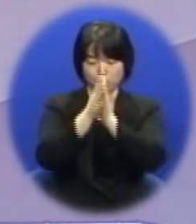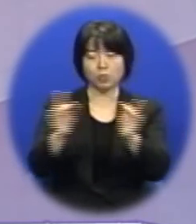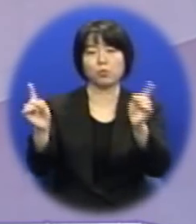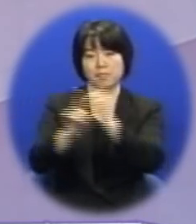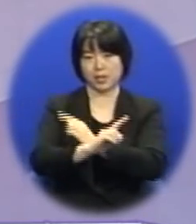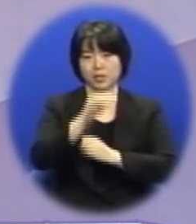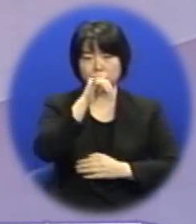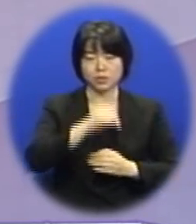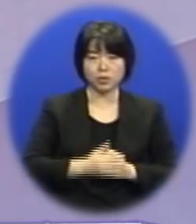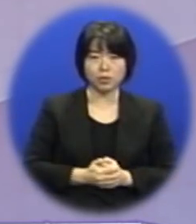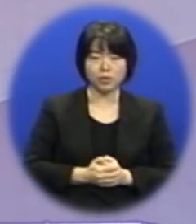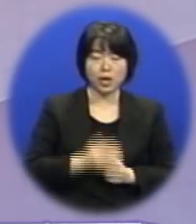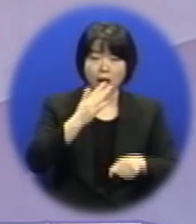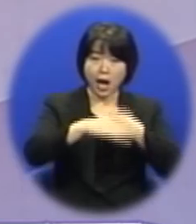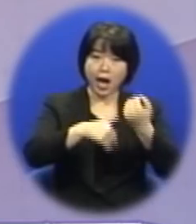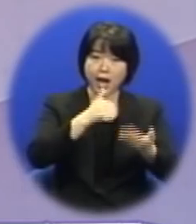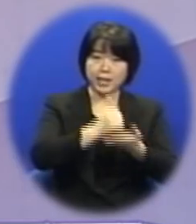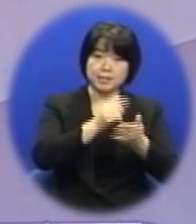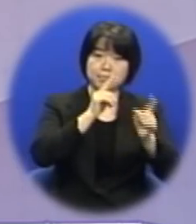하나님의 말씀이